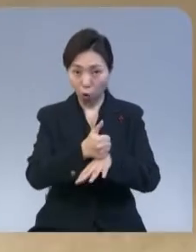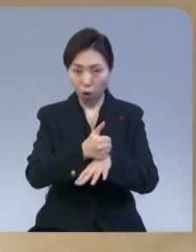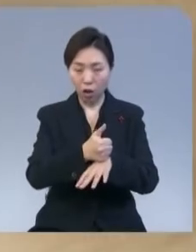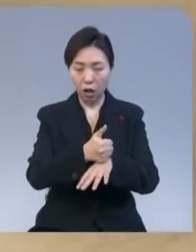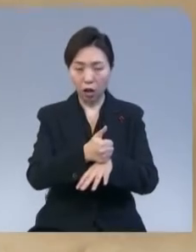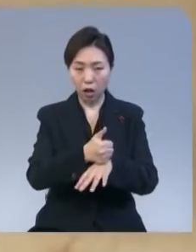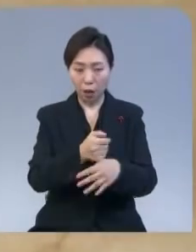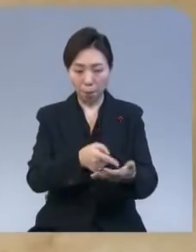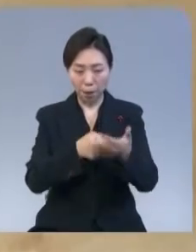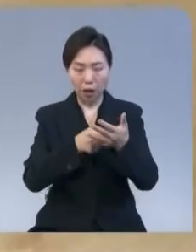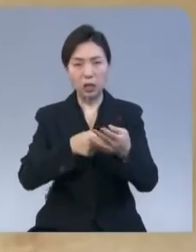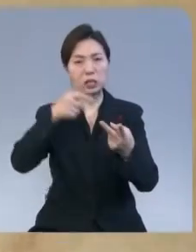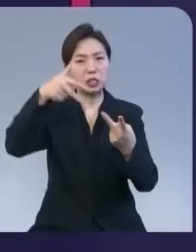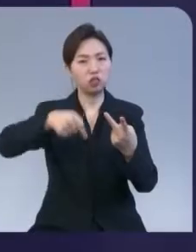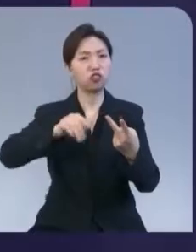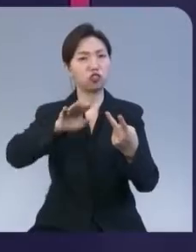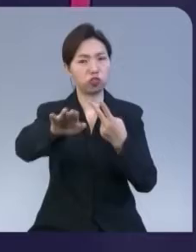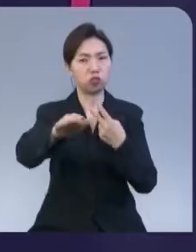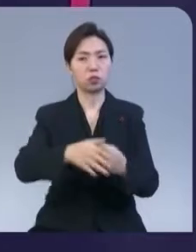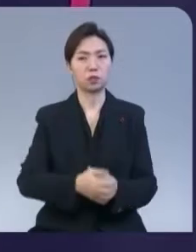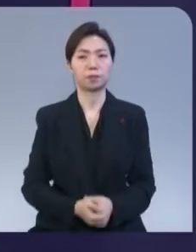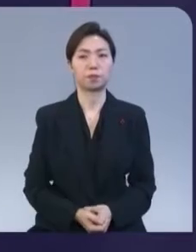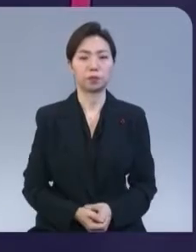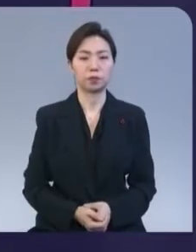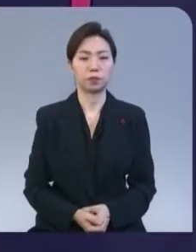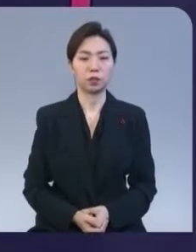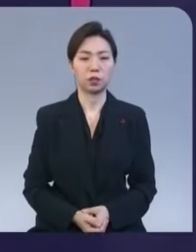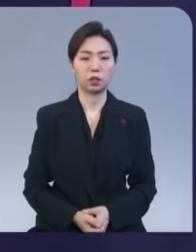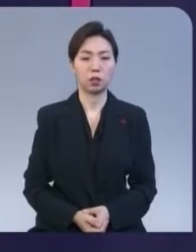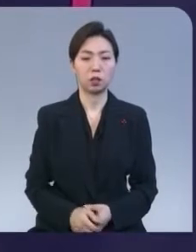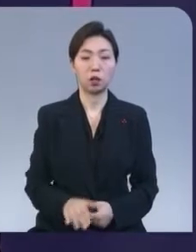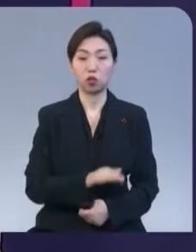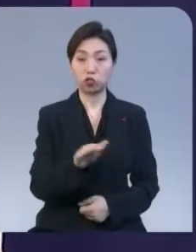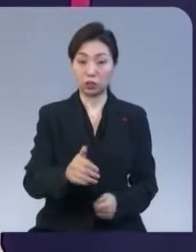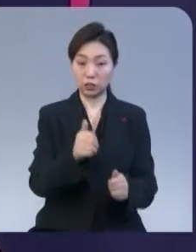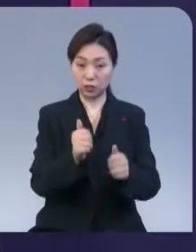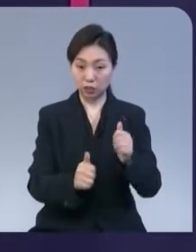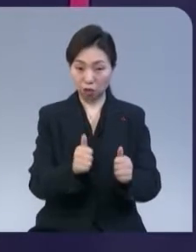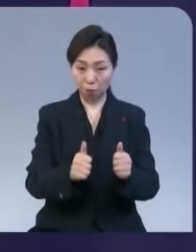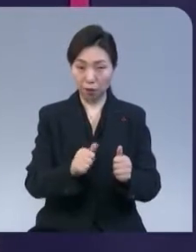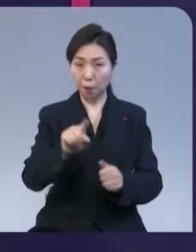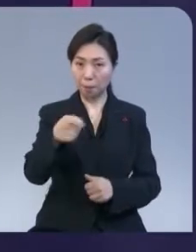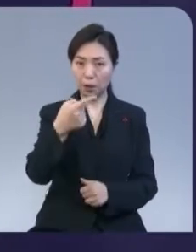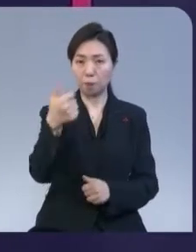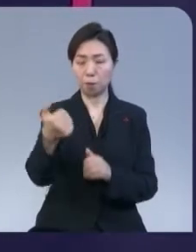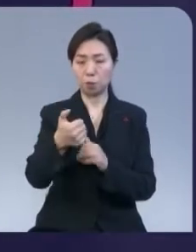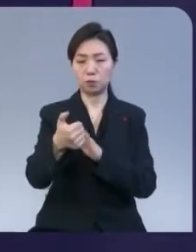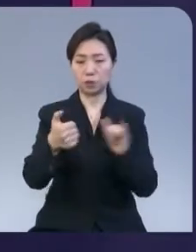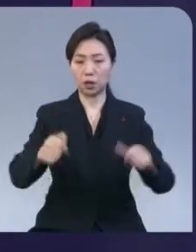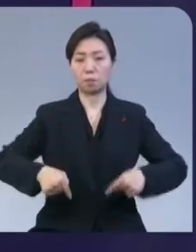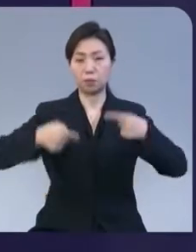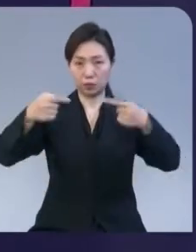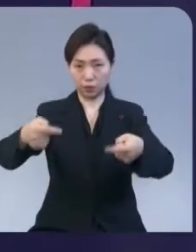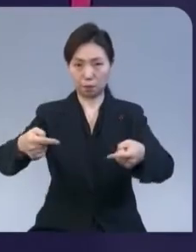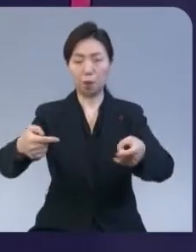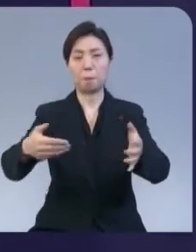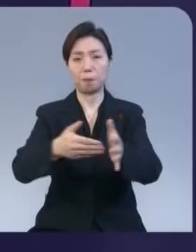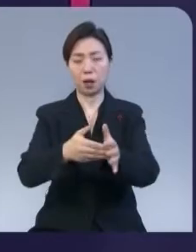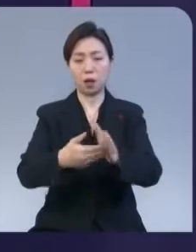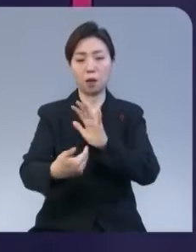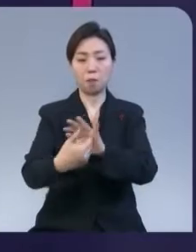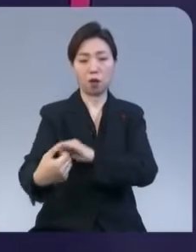뒤에 나올 것으로 예상됩니다. What we're planning to study is how, first of all, the